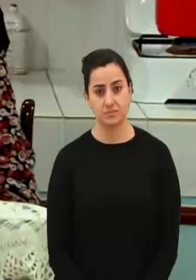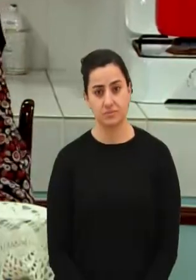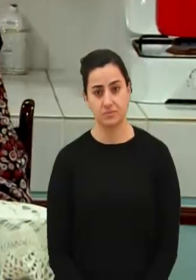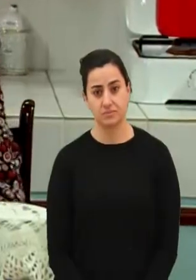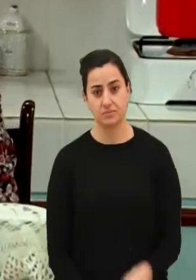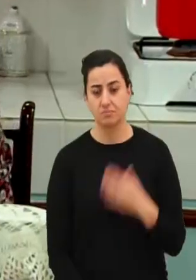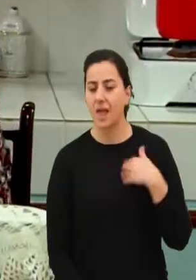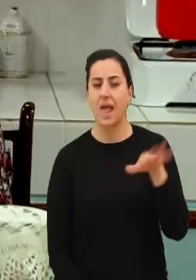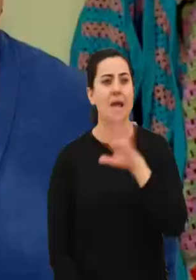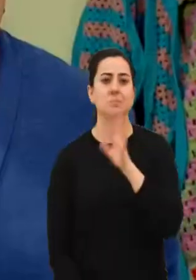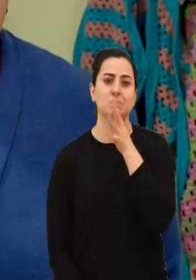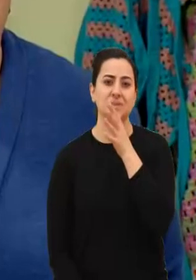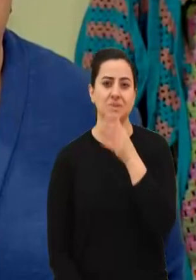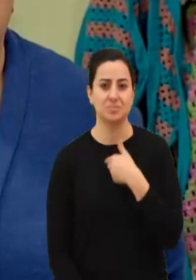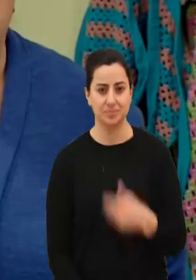Her şeyi biliyorum.